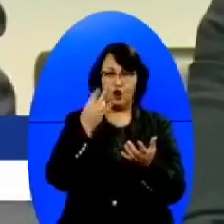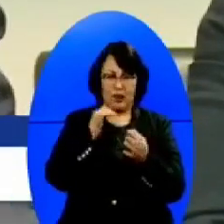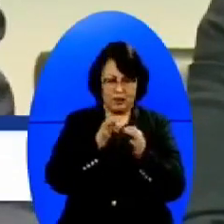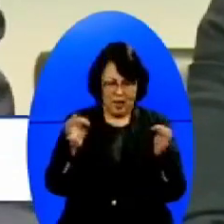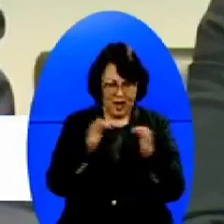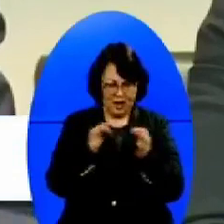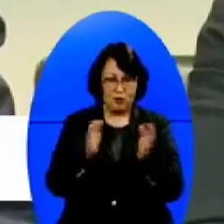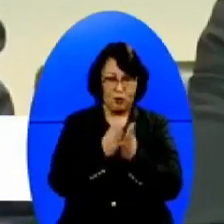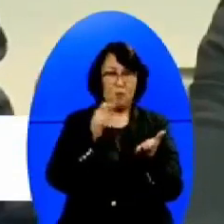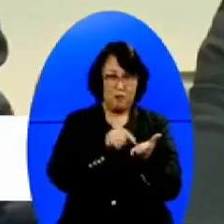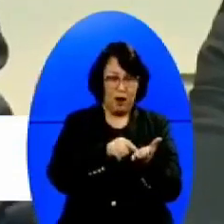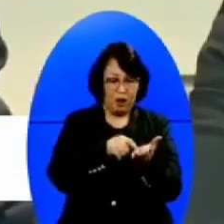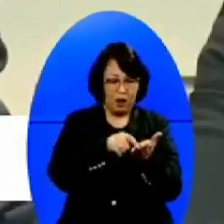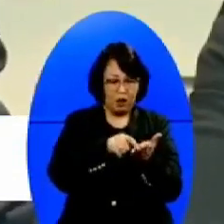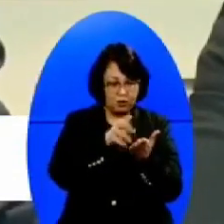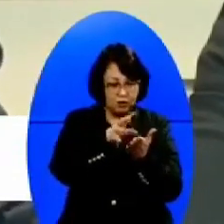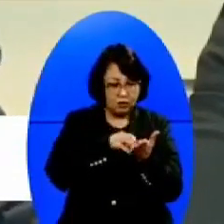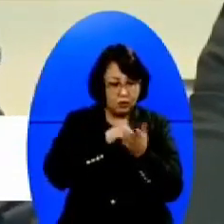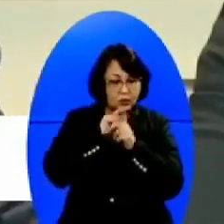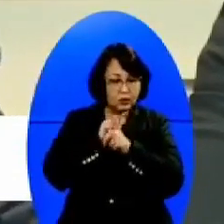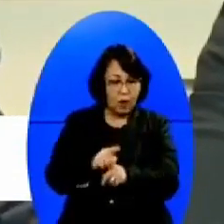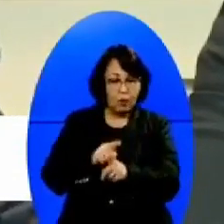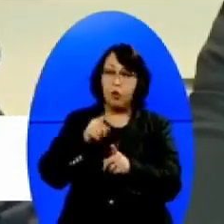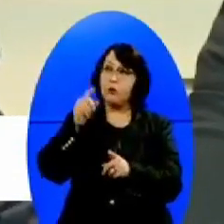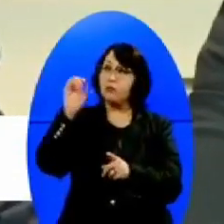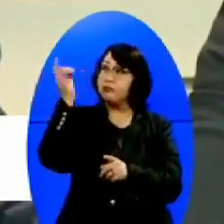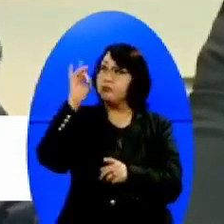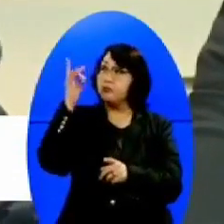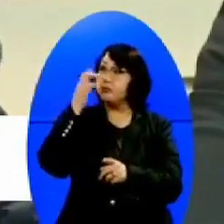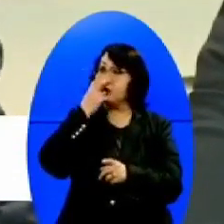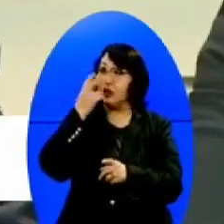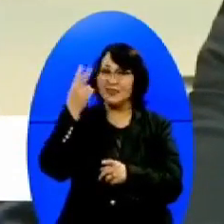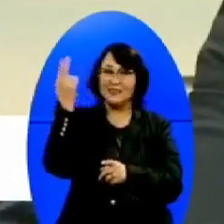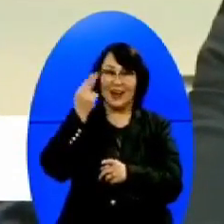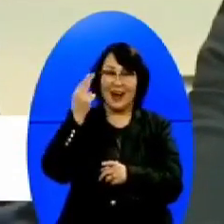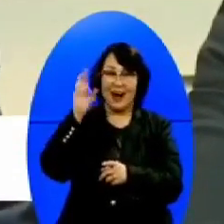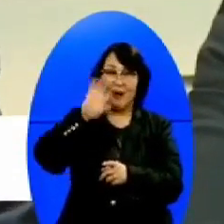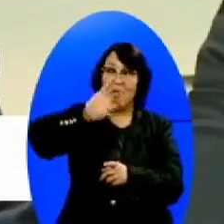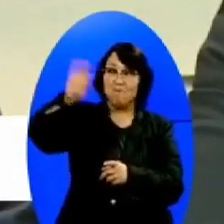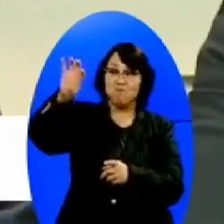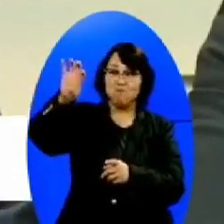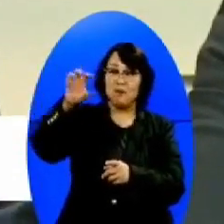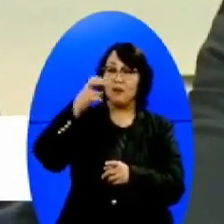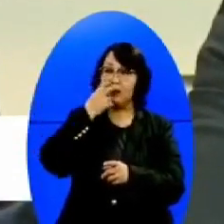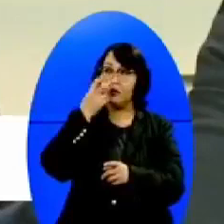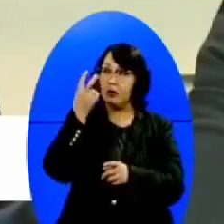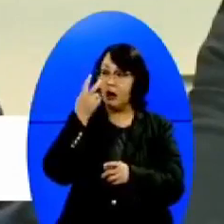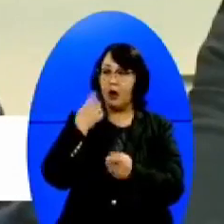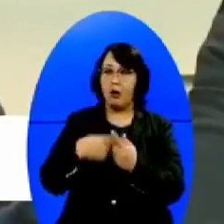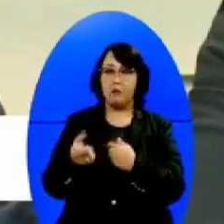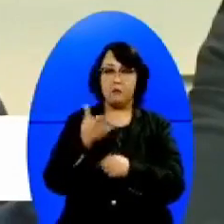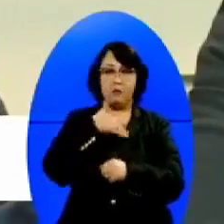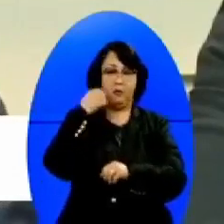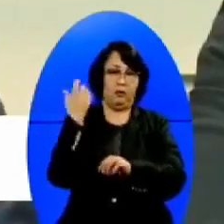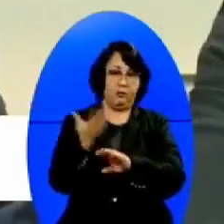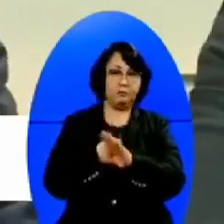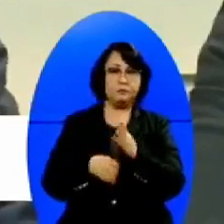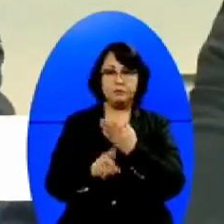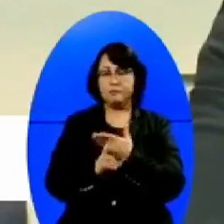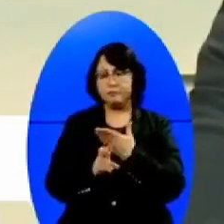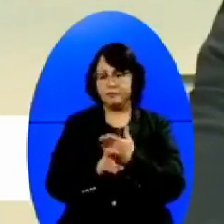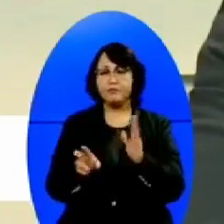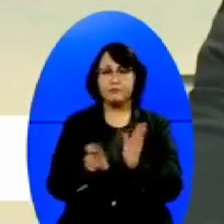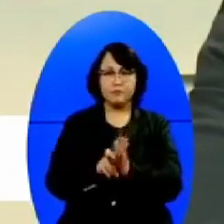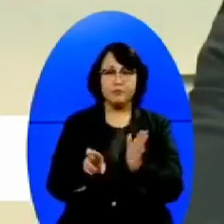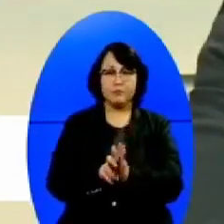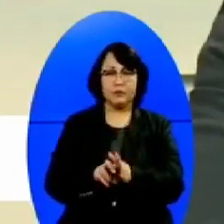тэрнтэйгээ тэр гарын авлагынхаа дагуу харьцаад явхад өөрсдөө эрүүл мэндийн амьнасыг хамгаалах бүрэн боломжтой. Тийм болохоор сандар тэмдэх